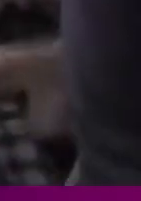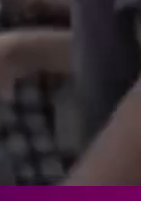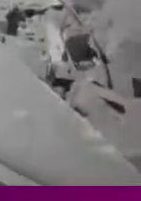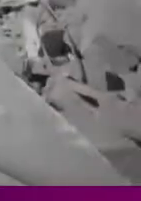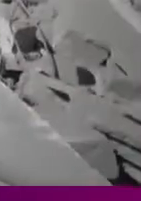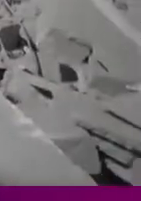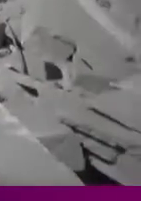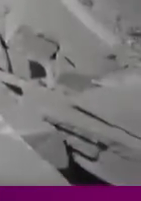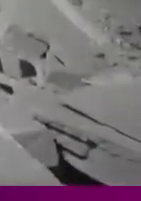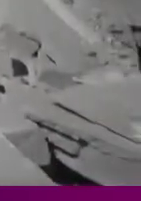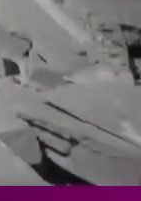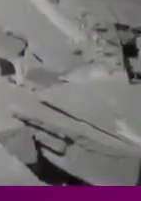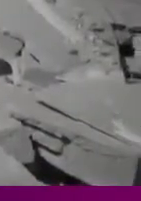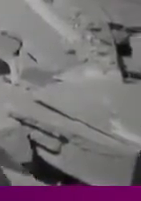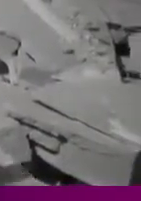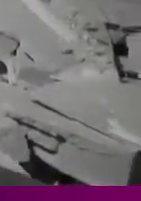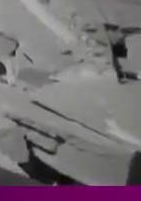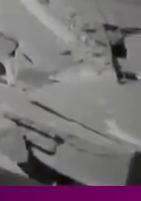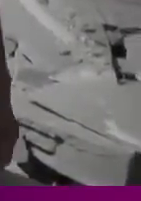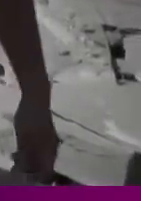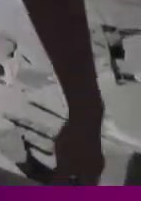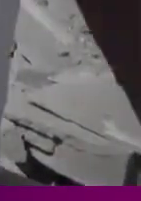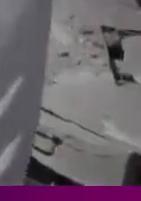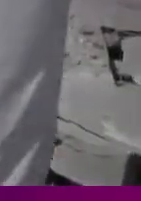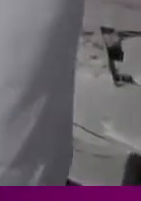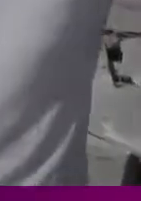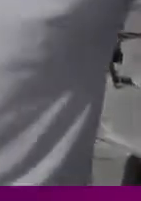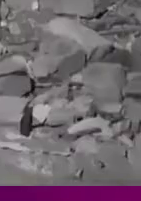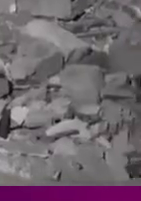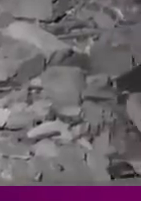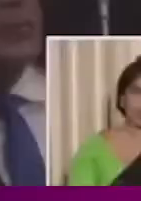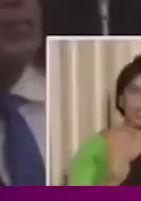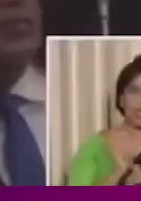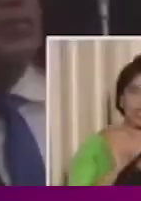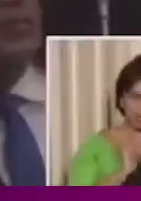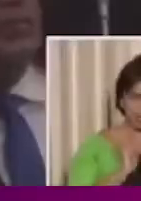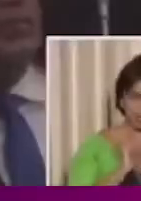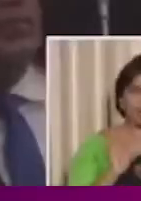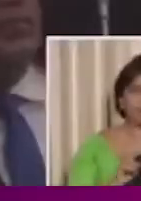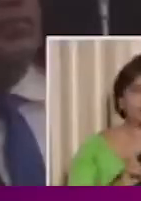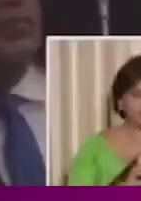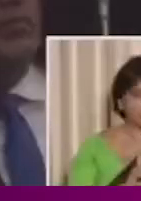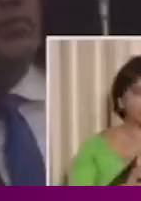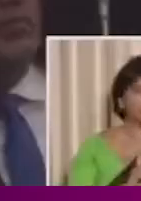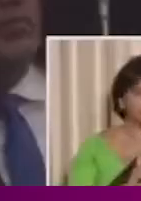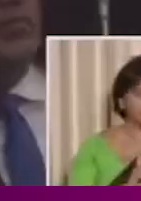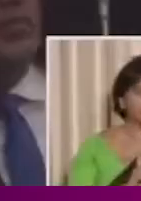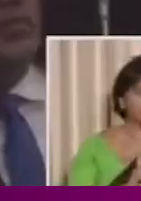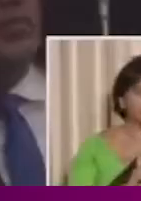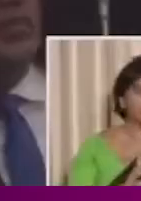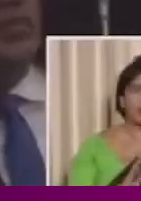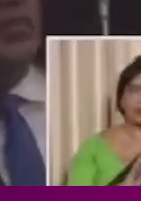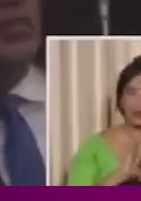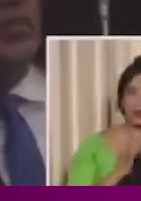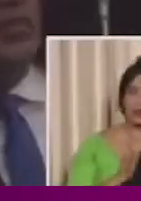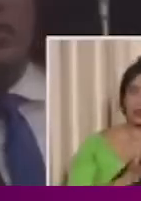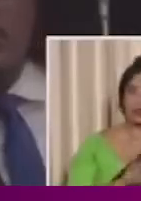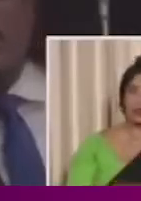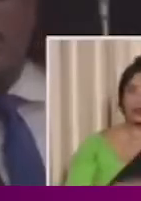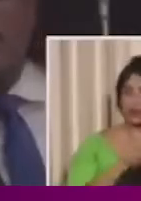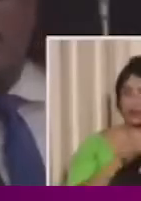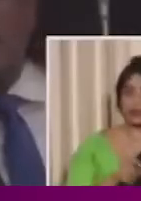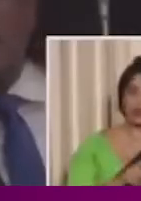அதிரடி குற்றச்சாட்டுகள் முன்வைக்கப்பட்டுள்ளன. பாராளுமன்றில் நடைபெற்ற பாலஸ்தீனத்தின் இன்றைய நிலவரம் தொடர்பான